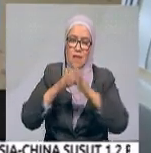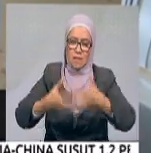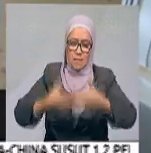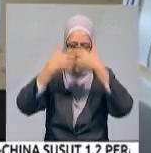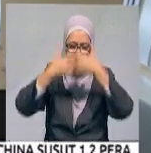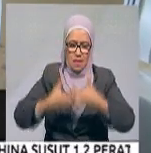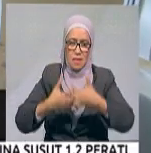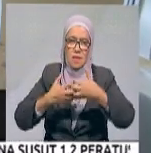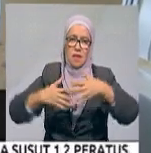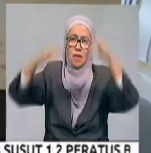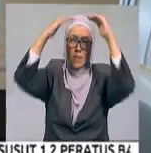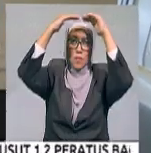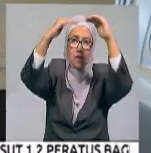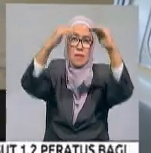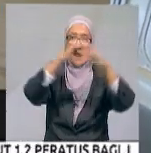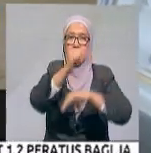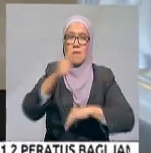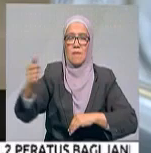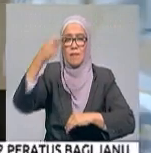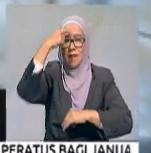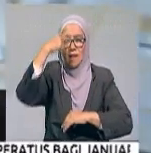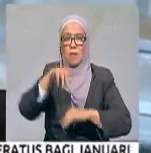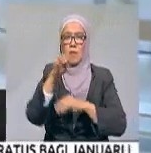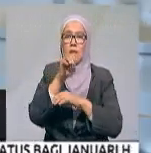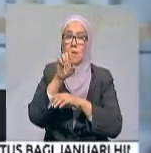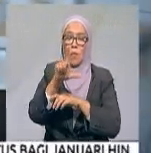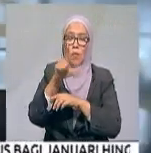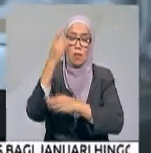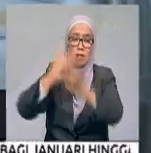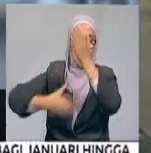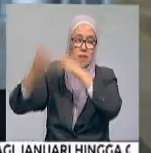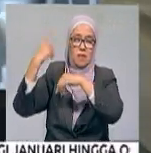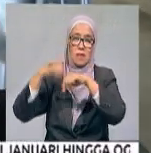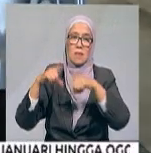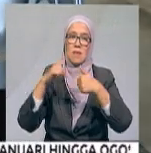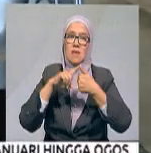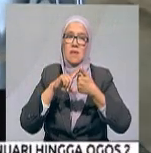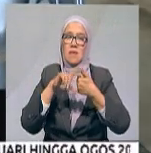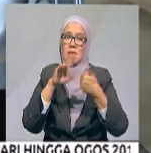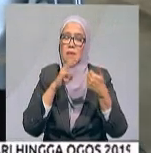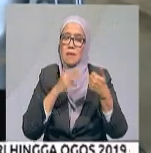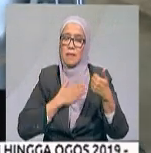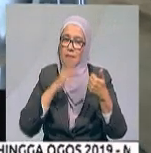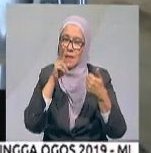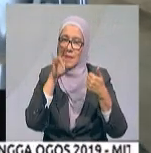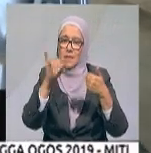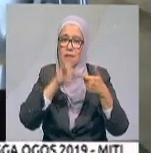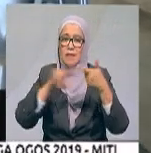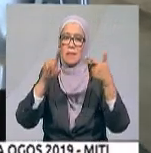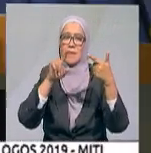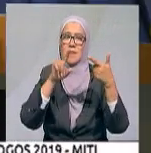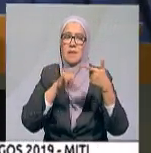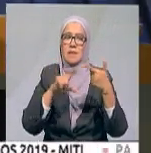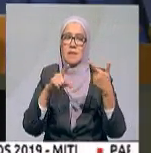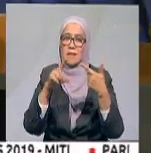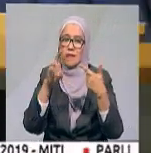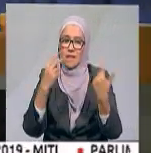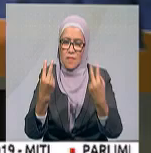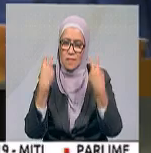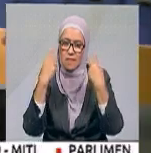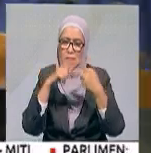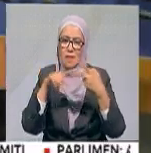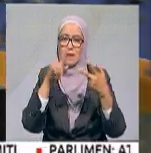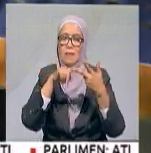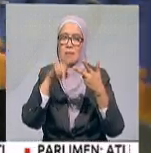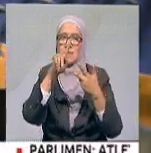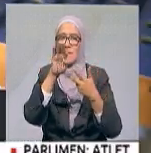model Produa terdahulu seperti Myvi generasi pertama, Viva, Kelisa dan Kancil. Menurut Presiden dan Ketua Pegawai Eksekutif Produa,